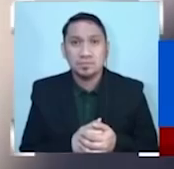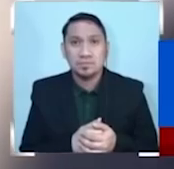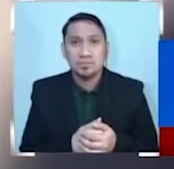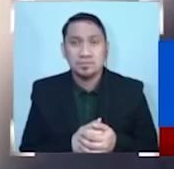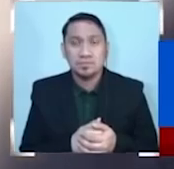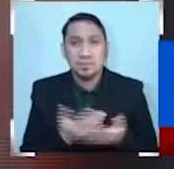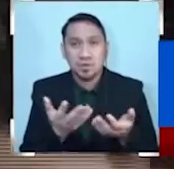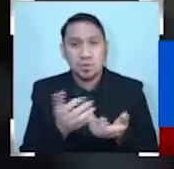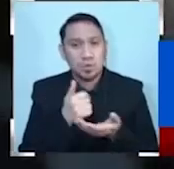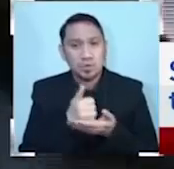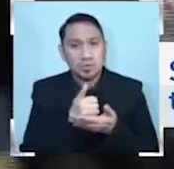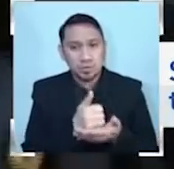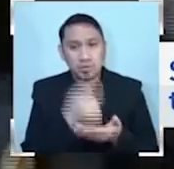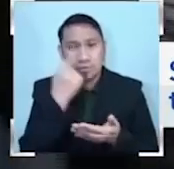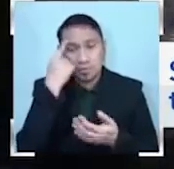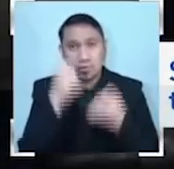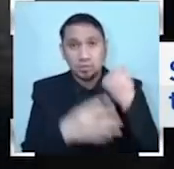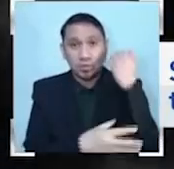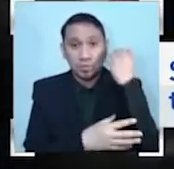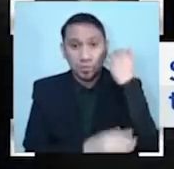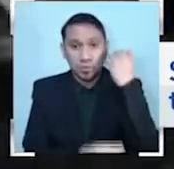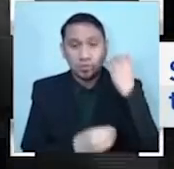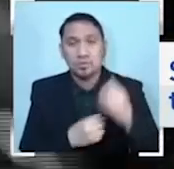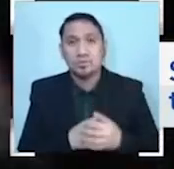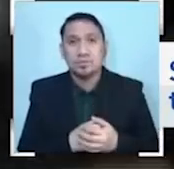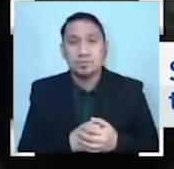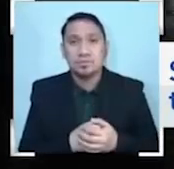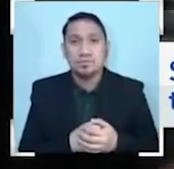less fortunate.